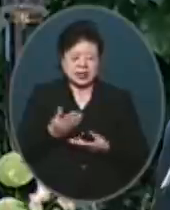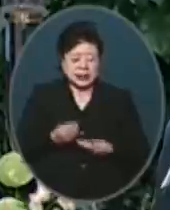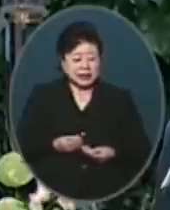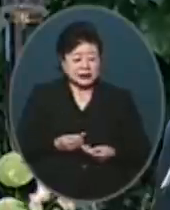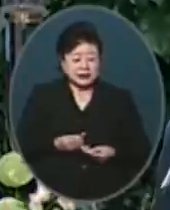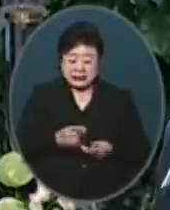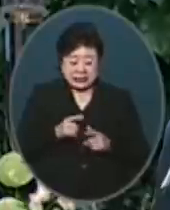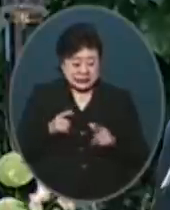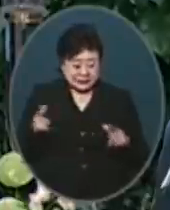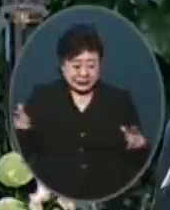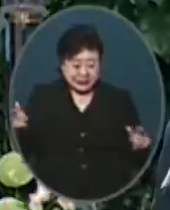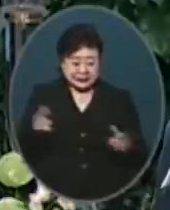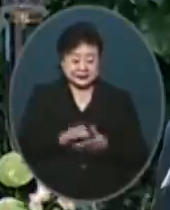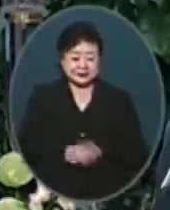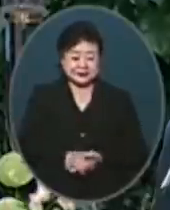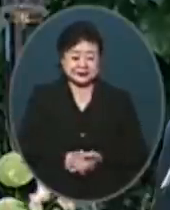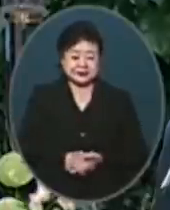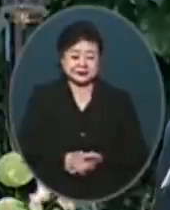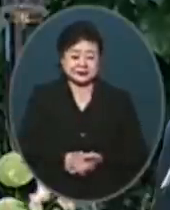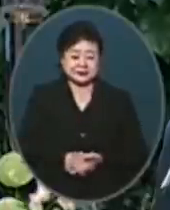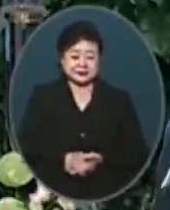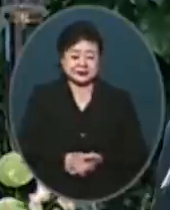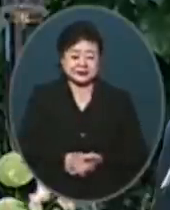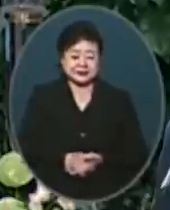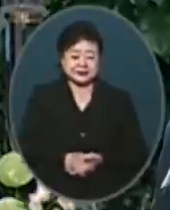낙심할 수가 없습니다.